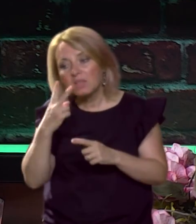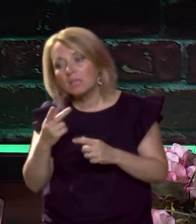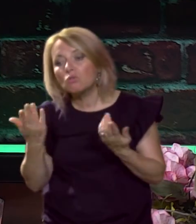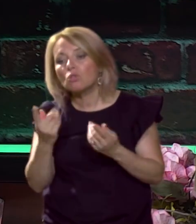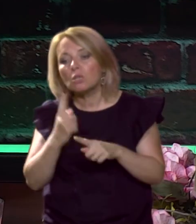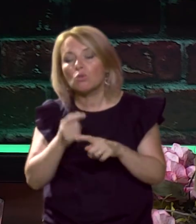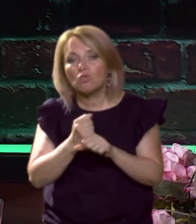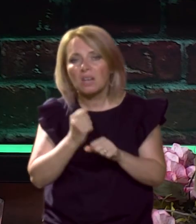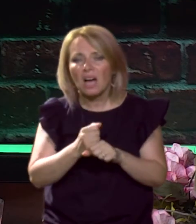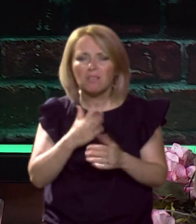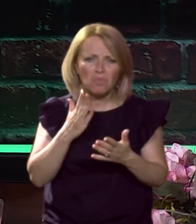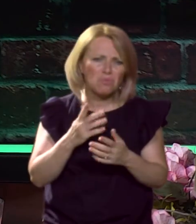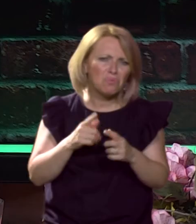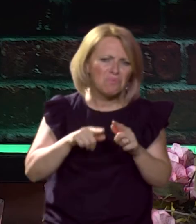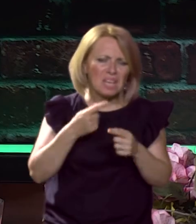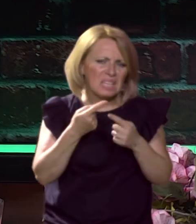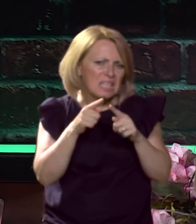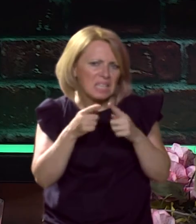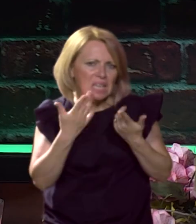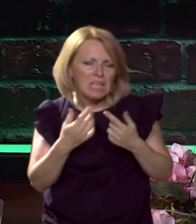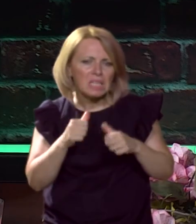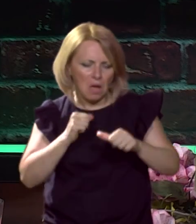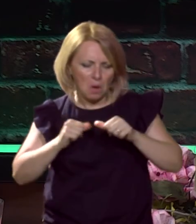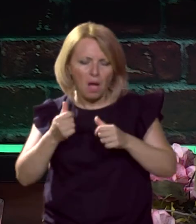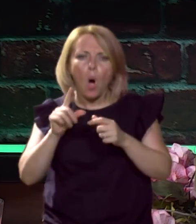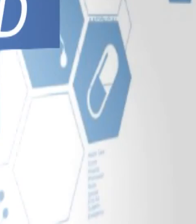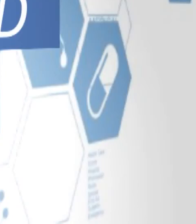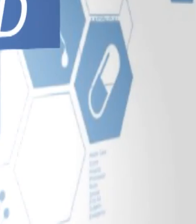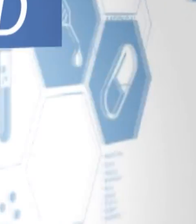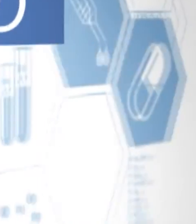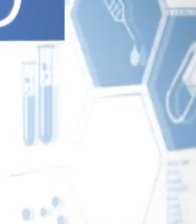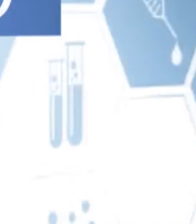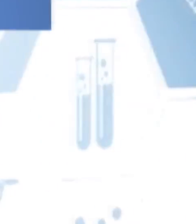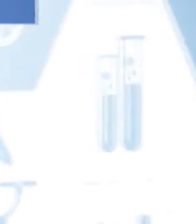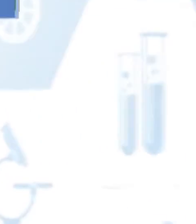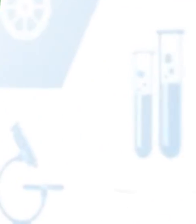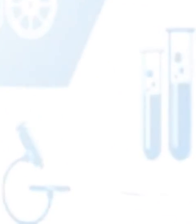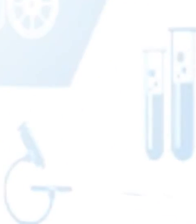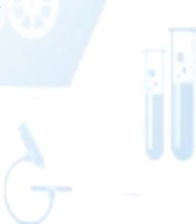budu neke ono grebotine ili stvarno sitnice koje su lako rješive.